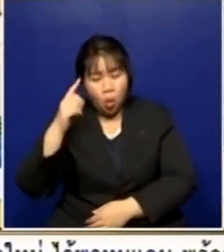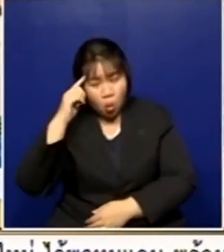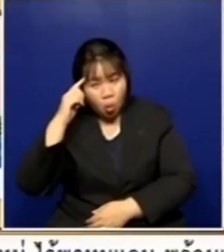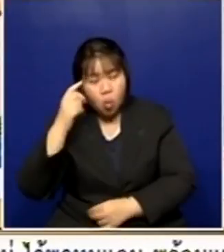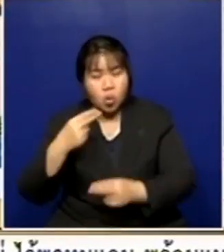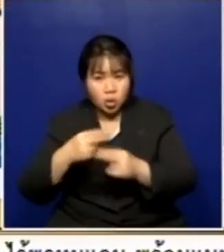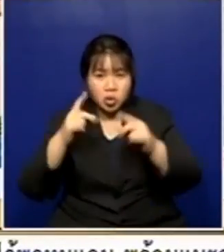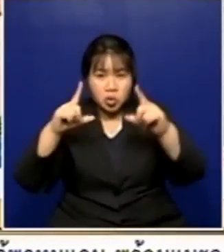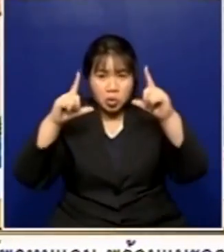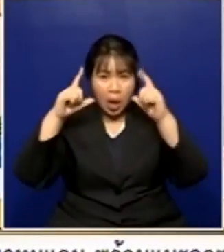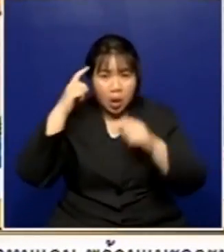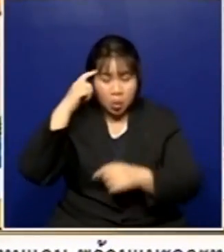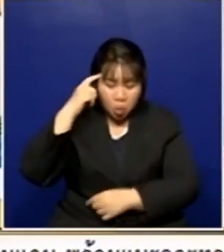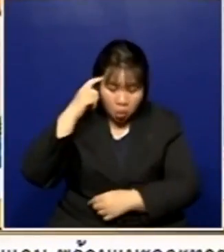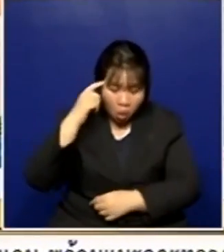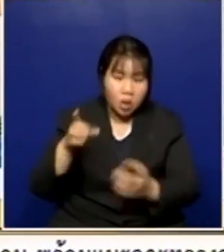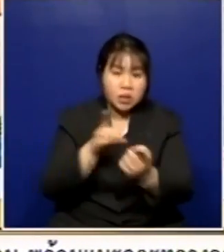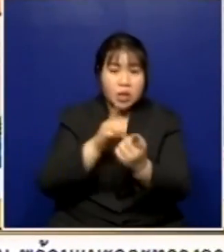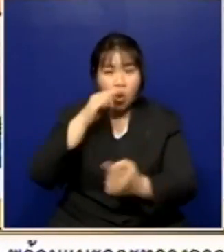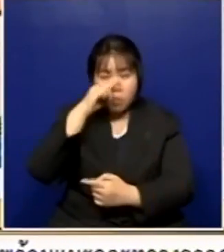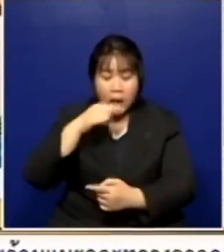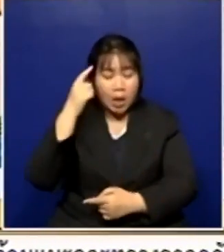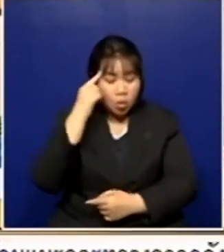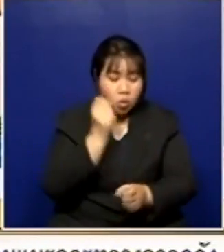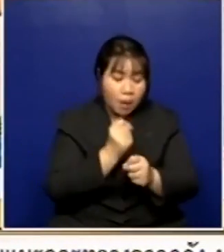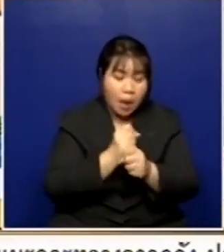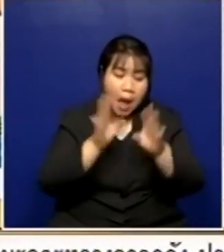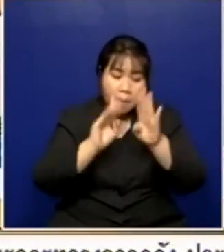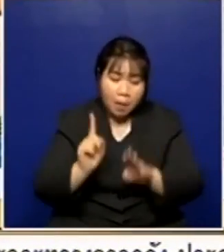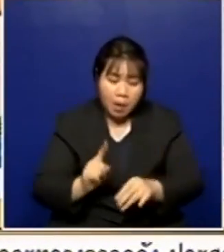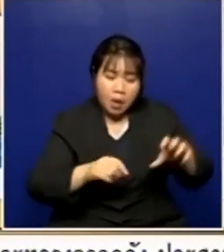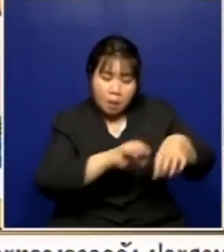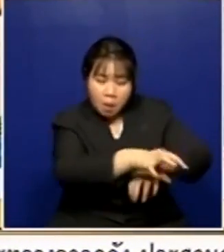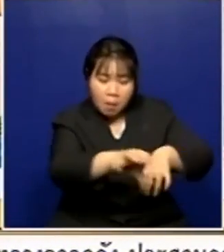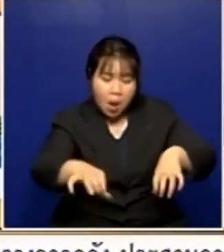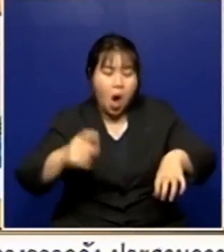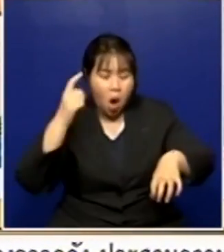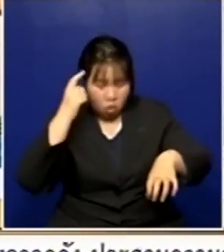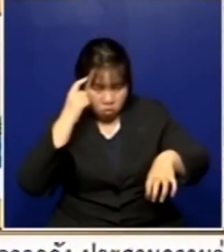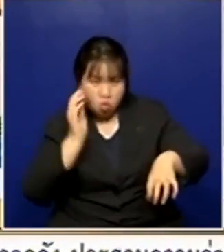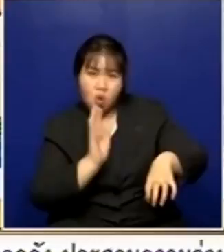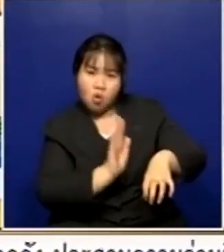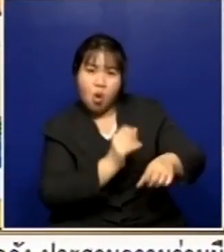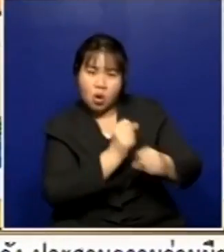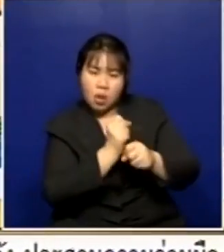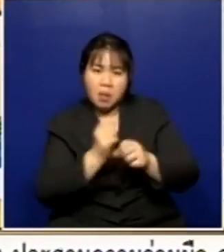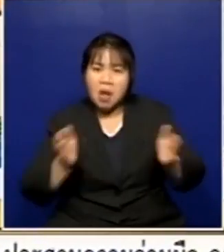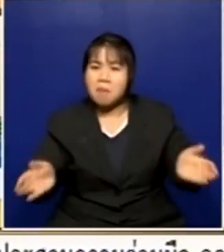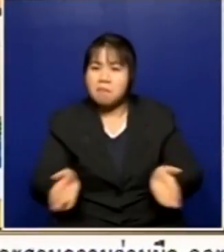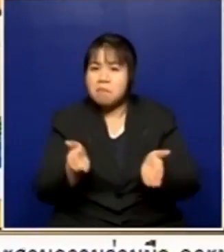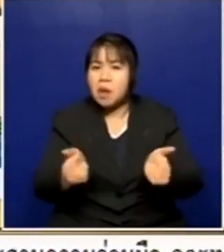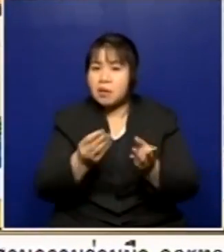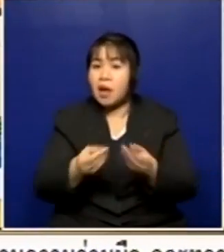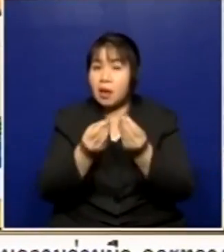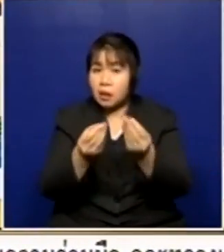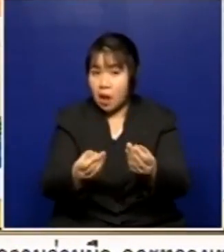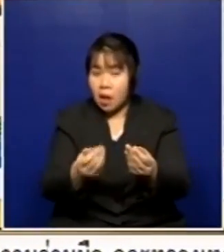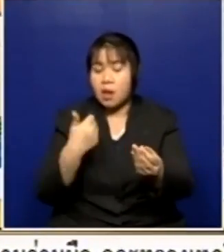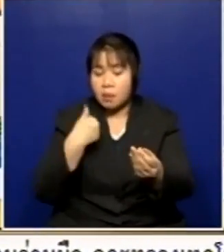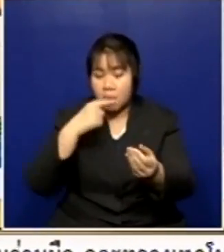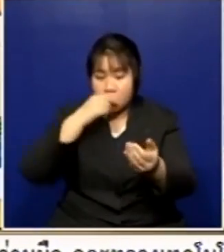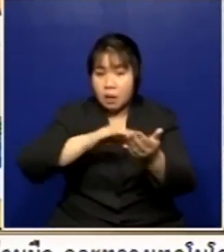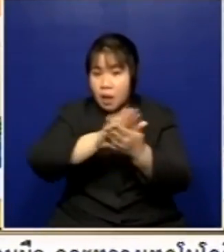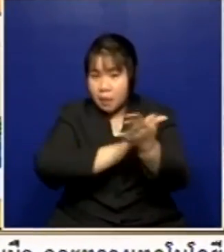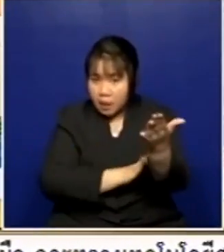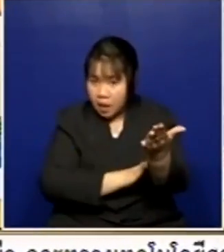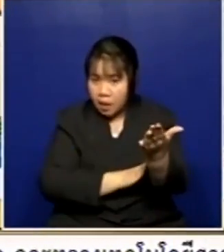และสังคมไทยก็เข้าใจงานของ NGOมากขึ้นแล้วก็ยอมรับว่า ncoเป็นส่วนหนึ่งในการผลักดันการนำพาให้ประเทศ